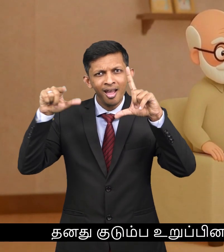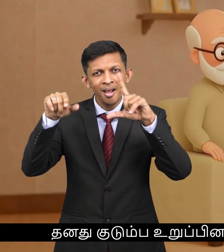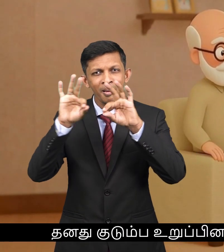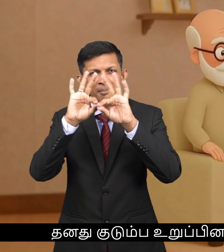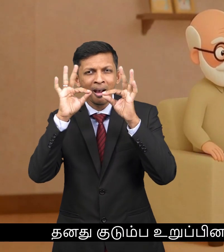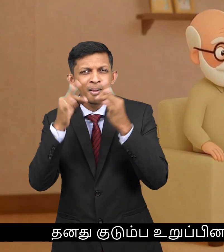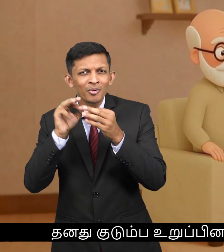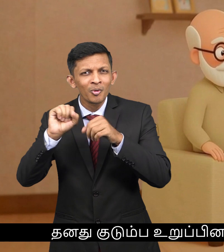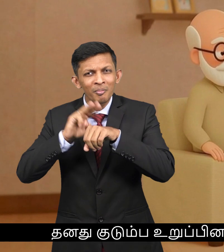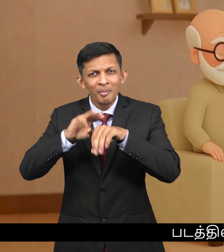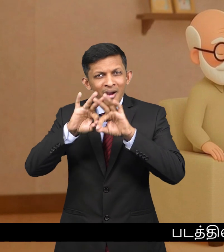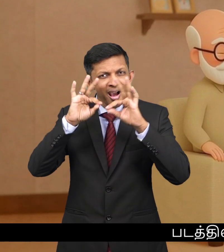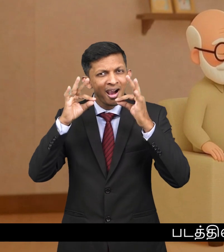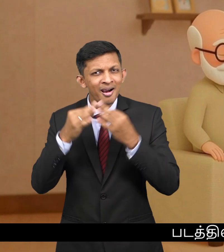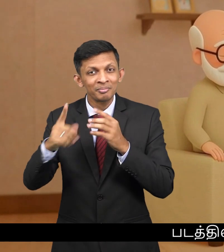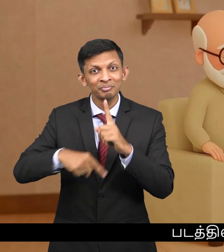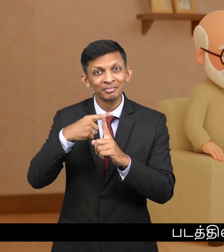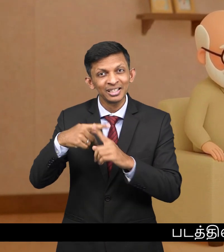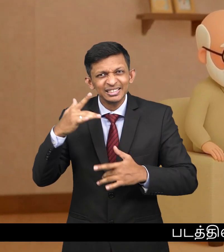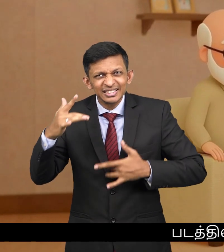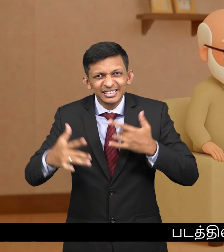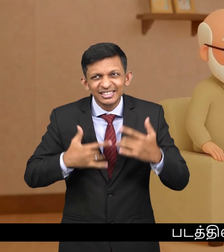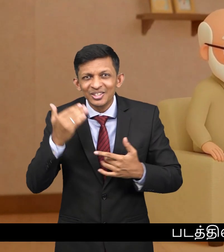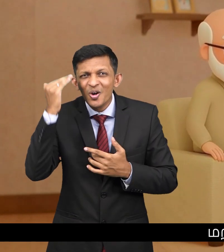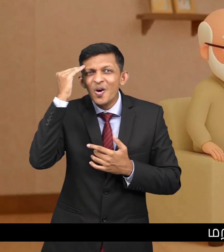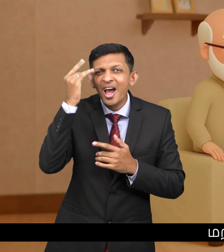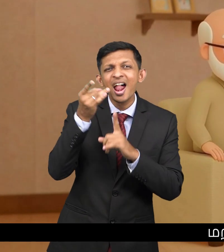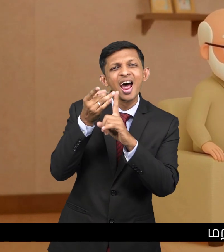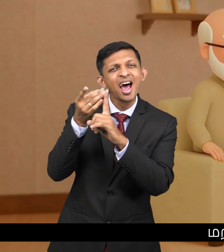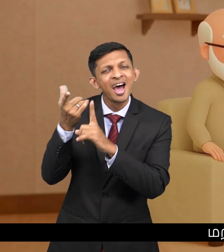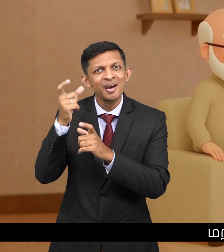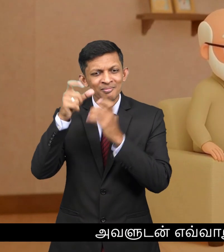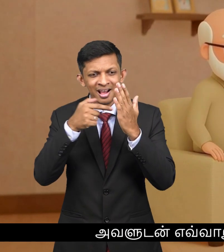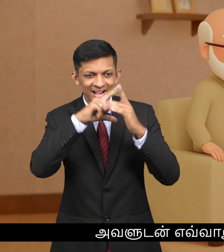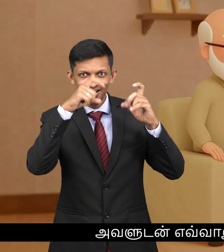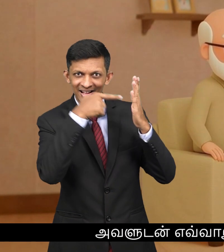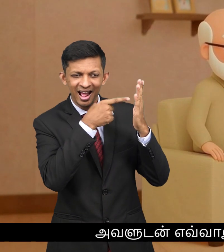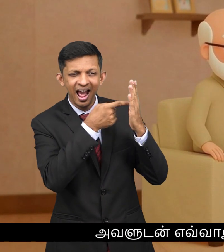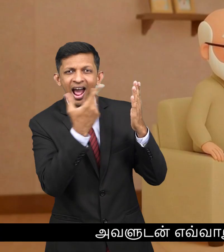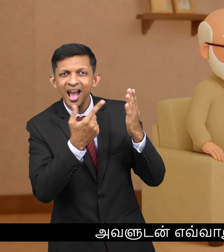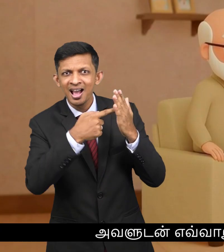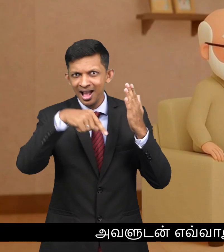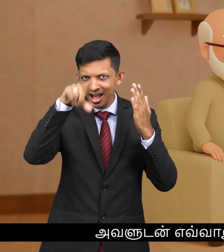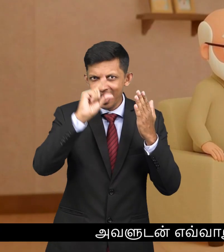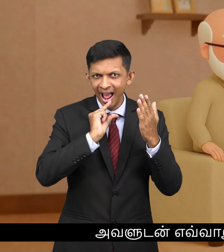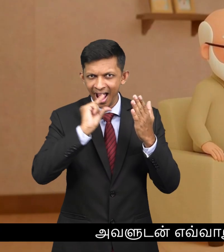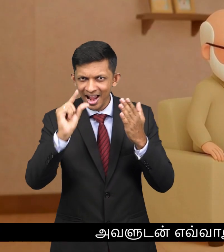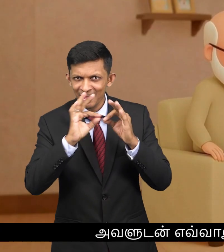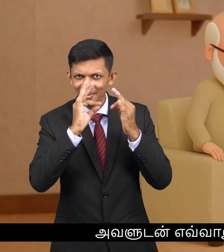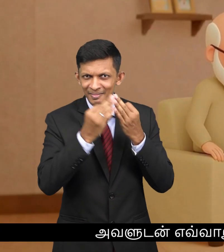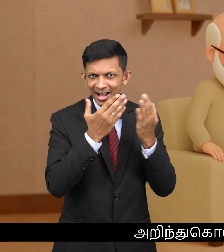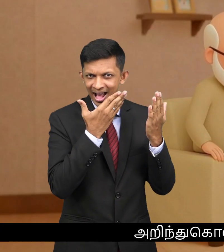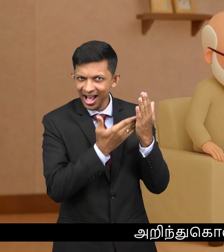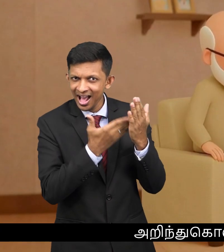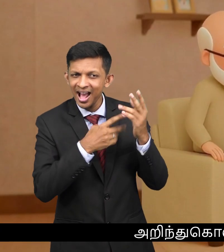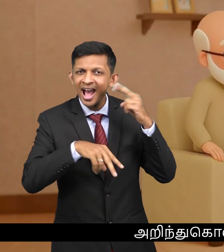ஒரு படத்தை பார்த்து படத்தில் உள்ளவர்கள் யார் மற்றும் அவர்கள் அவர்களுடன் எவ்வாறு தொடர்புடையவர்கள்